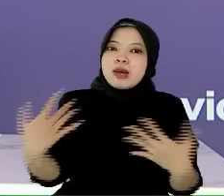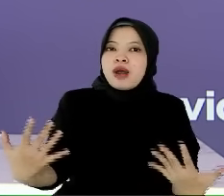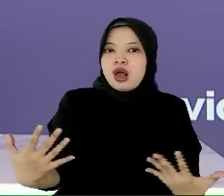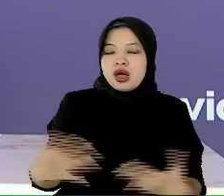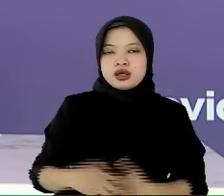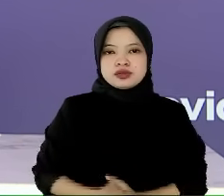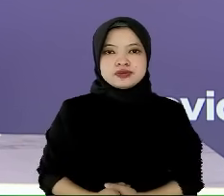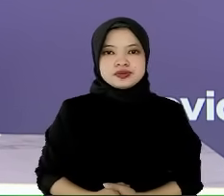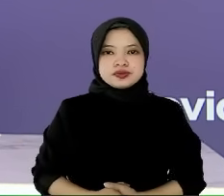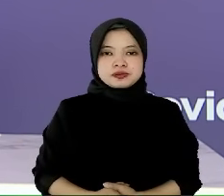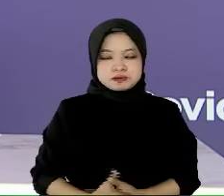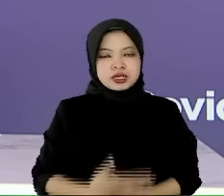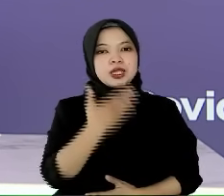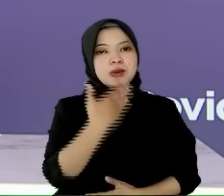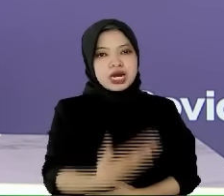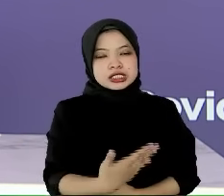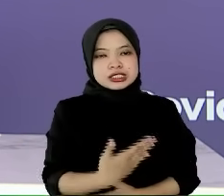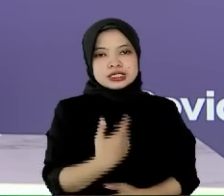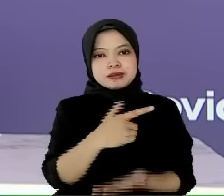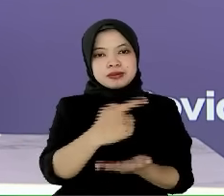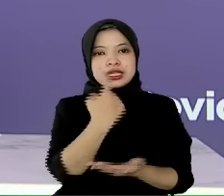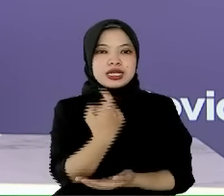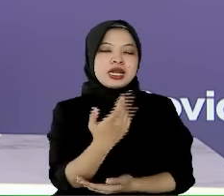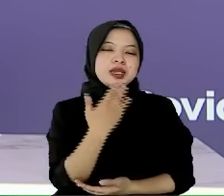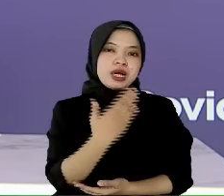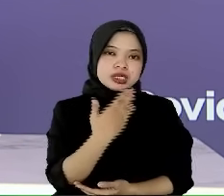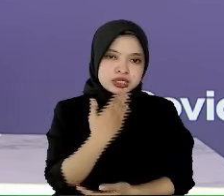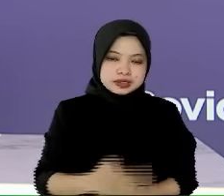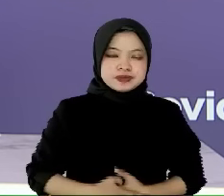kasih. Baik, terima kasih Republika.